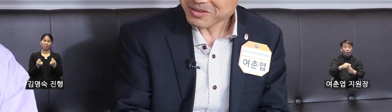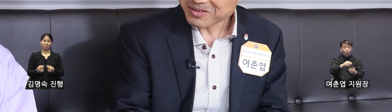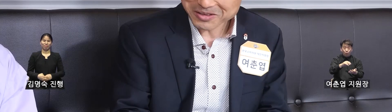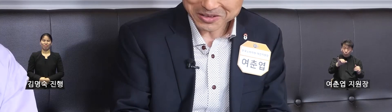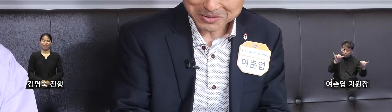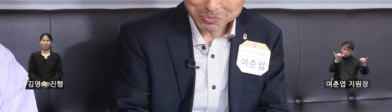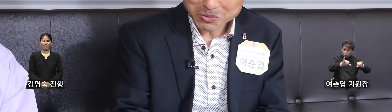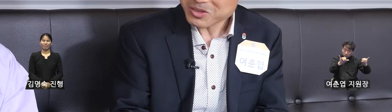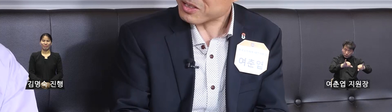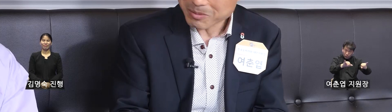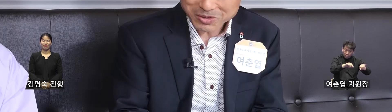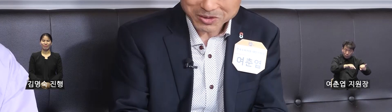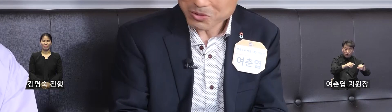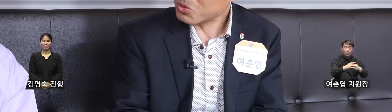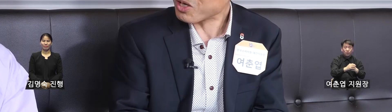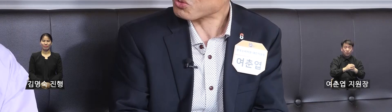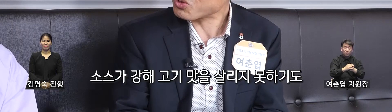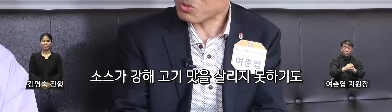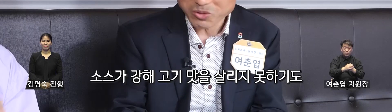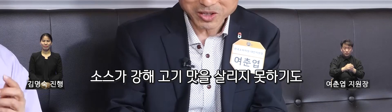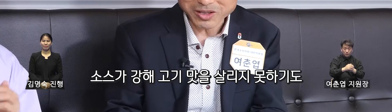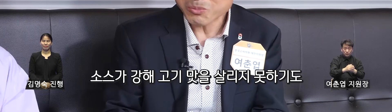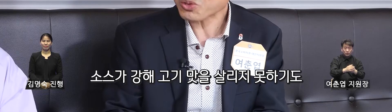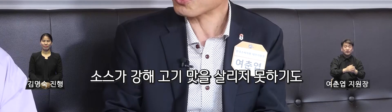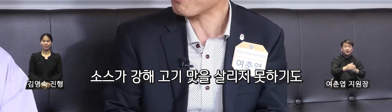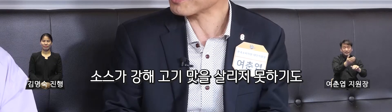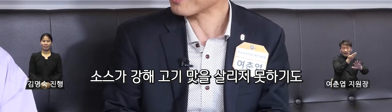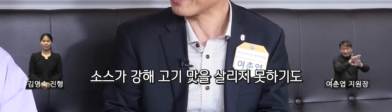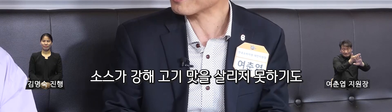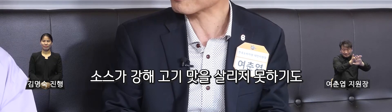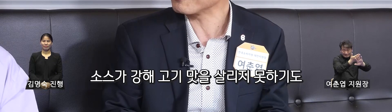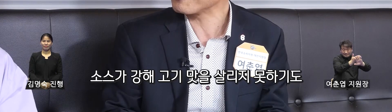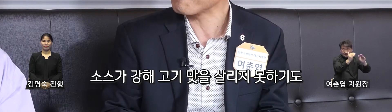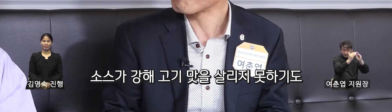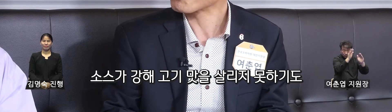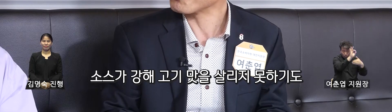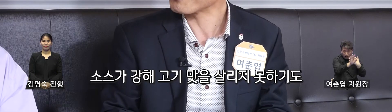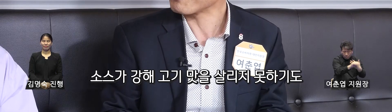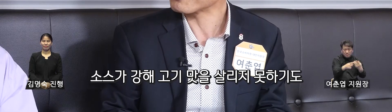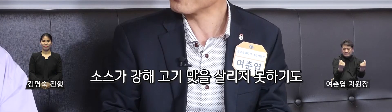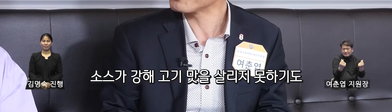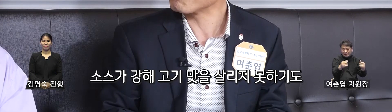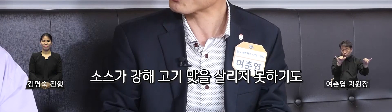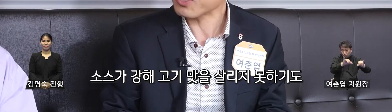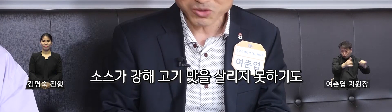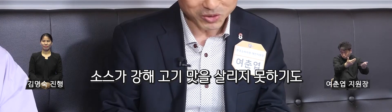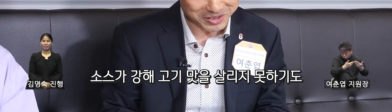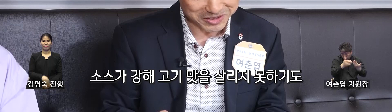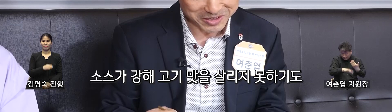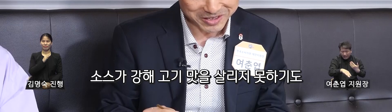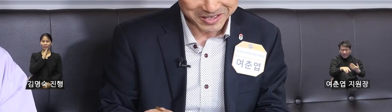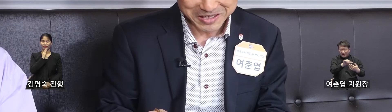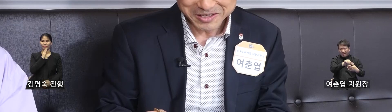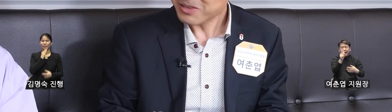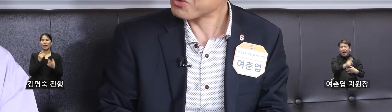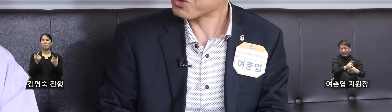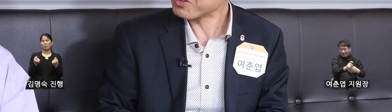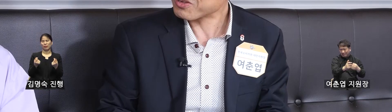우리가 다른 불고기집 가면 유사한 소스를 주는데 네. 너무 소스 맛이 강해서 네. 고기의 맛을 느끼지 못하는 경우가